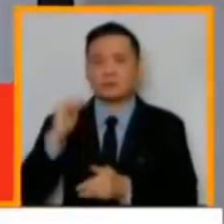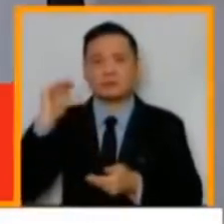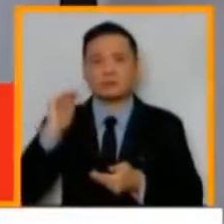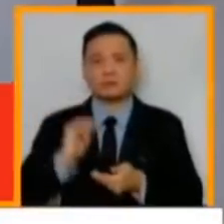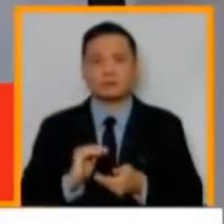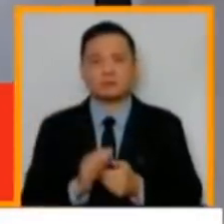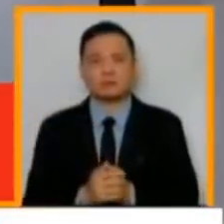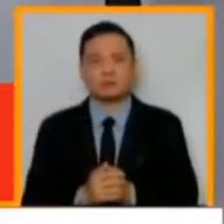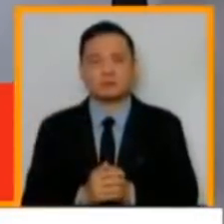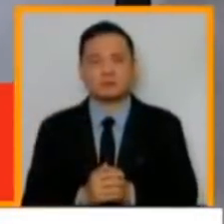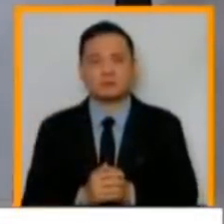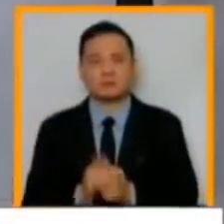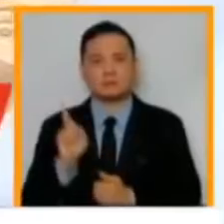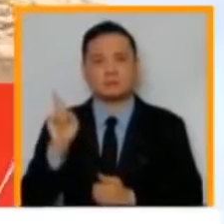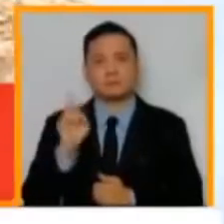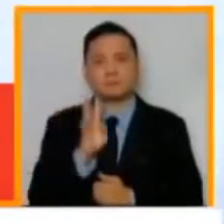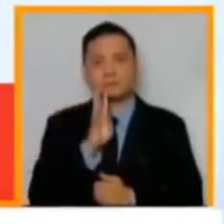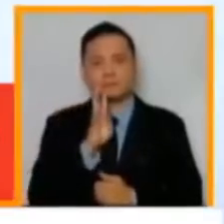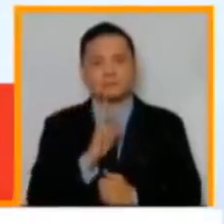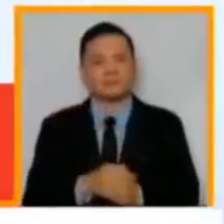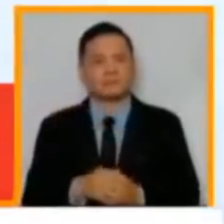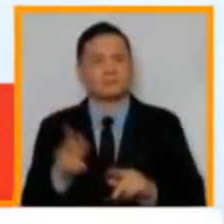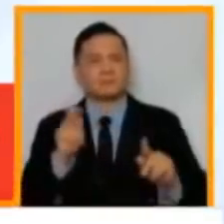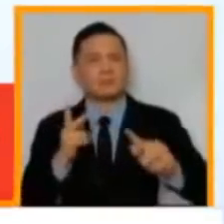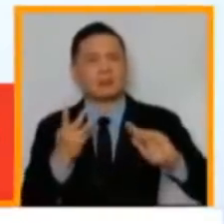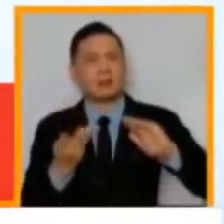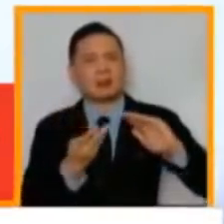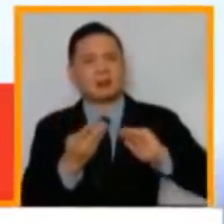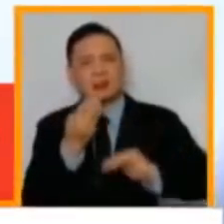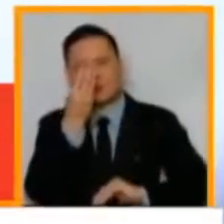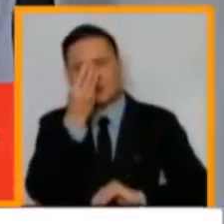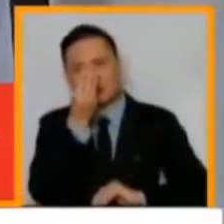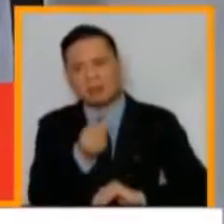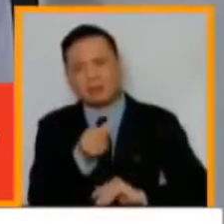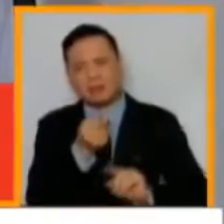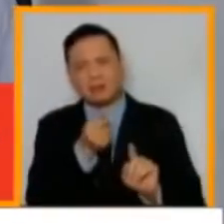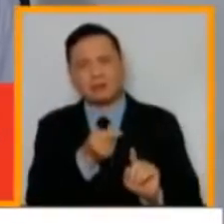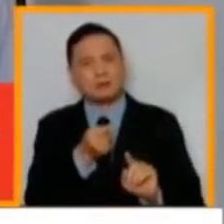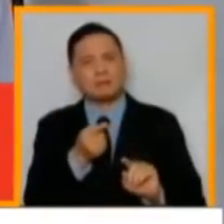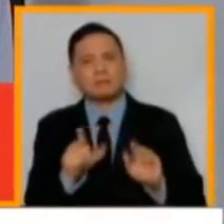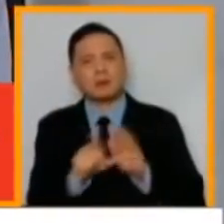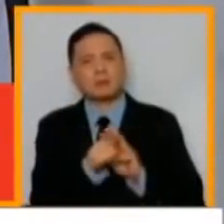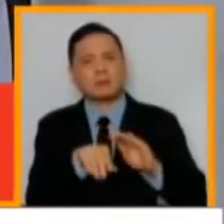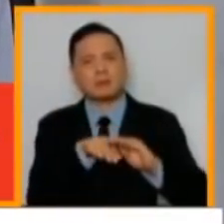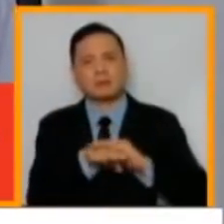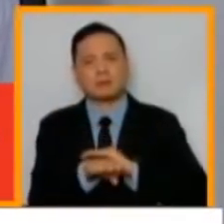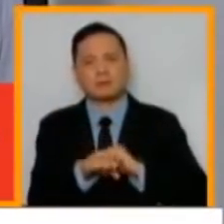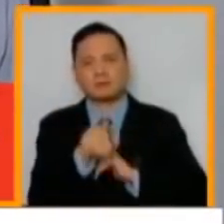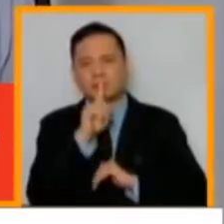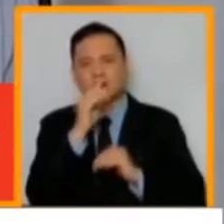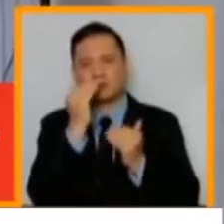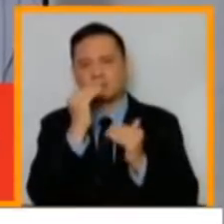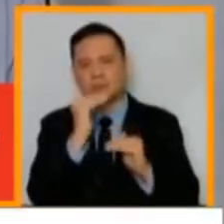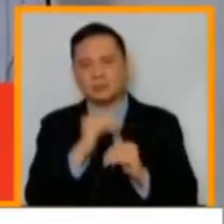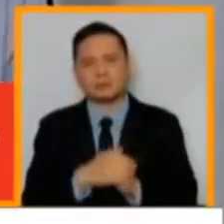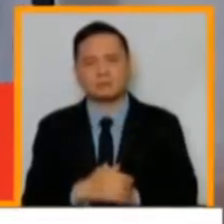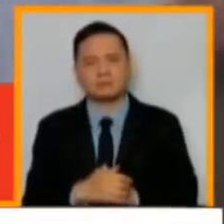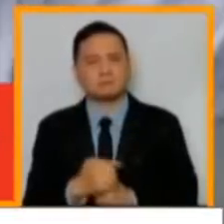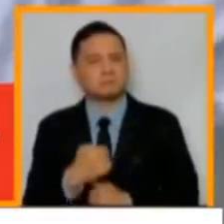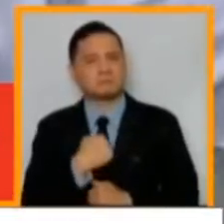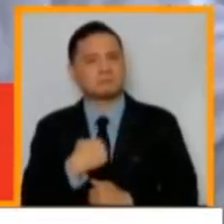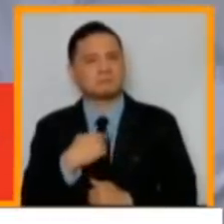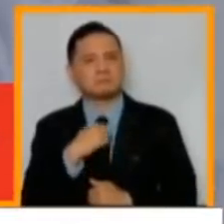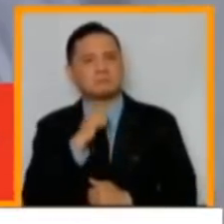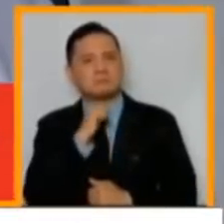Tumumal nga kasi iba nga di nakakapasok. Para sa akin, hindi naman yun eh. Hindi ako pabor. Kasi ibang